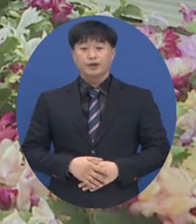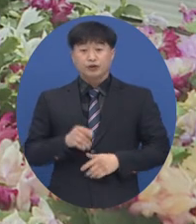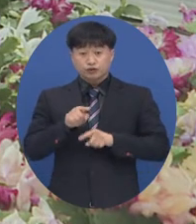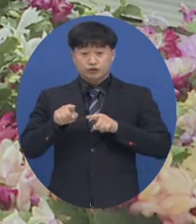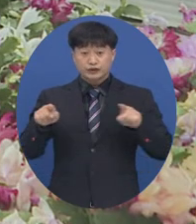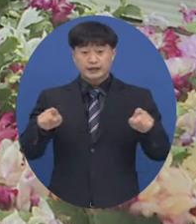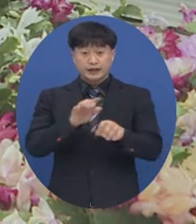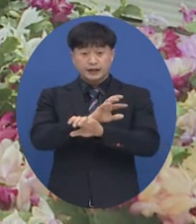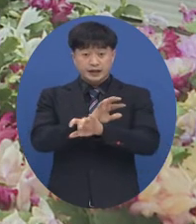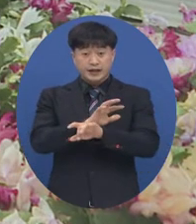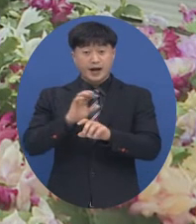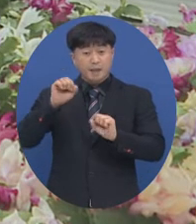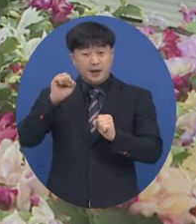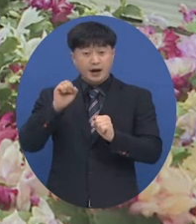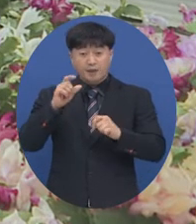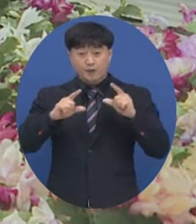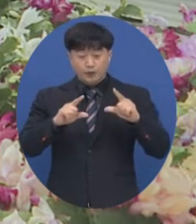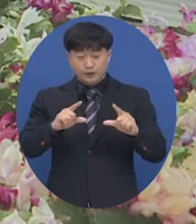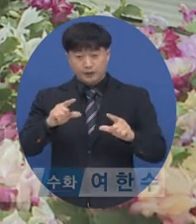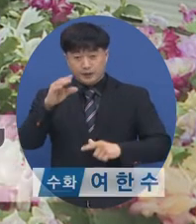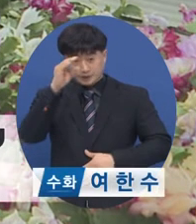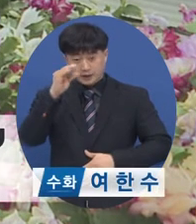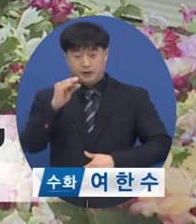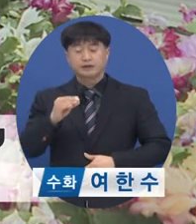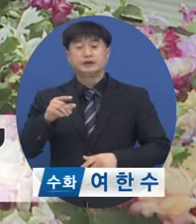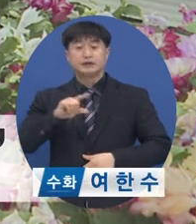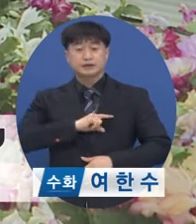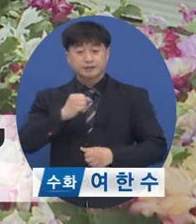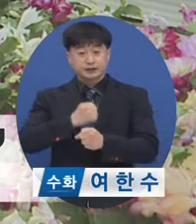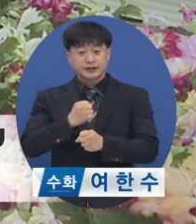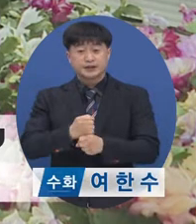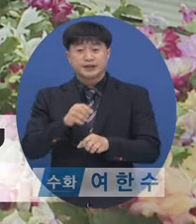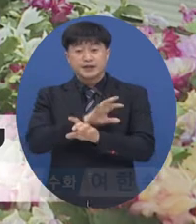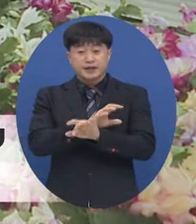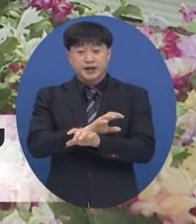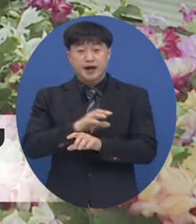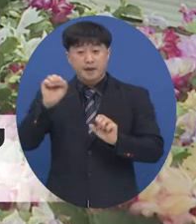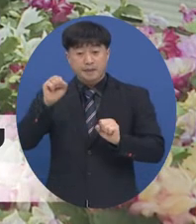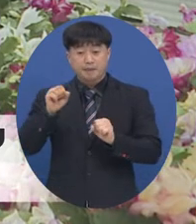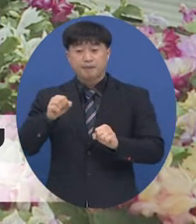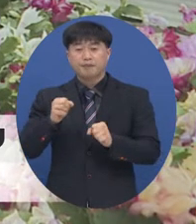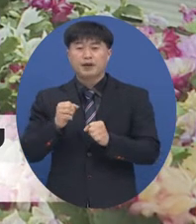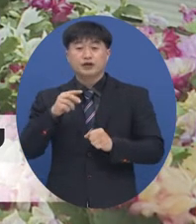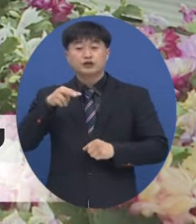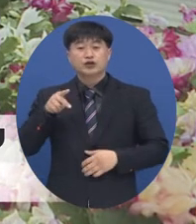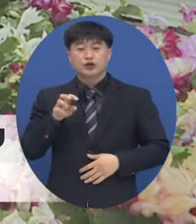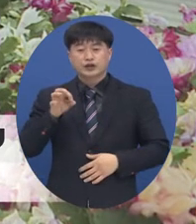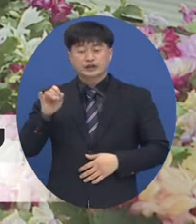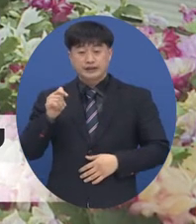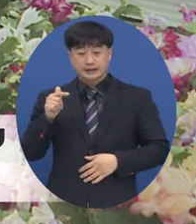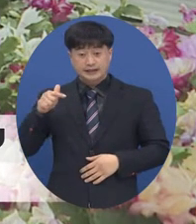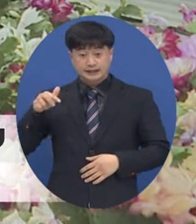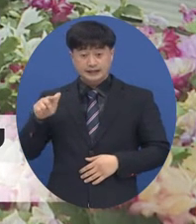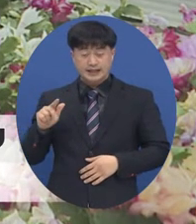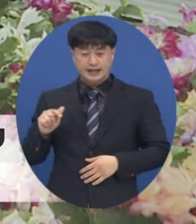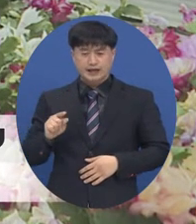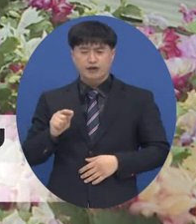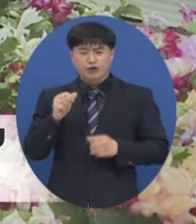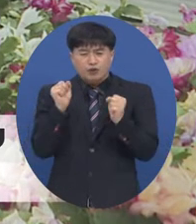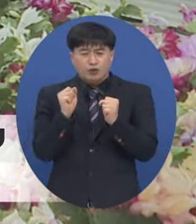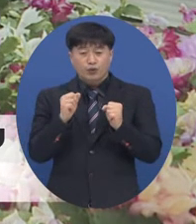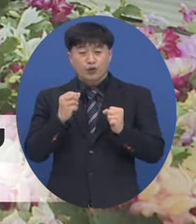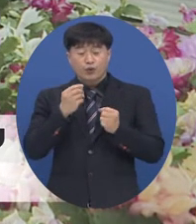줄기가 개의 발을 닮았다고 해서 이름붙여진 개발 선인장 주로 겨울에 꽃이 피기 때문에 크리스마스 선인장 으로도